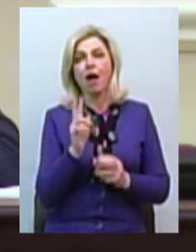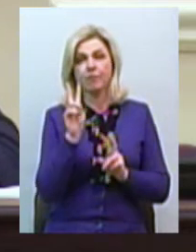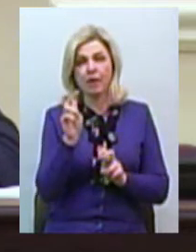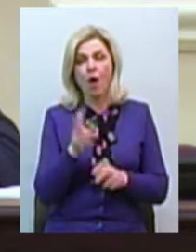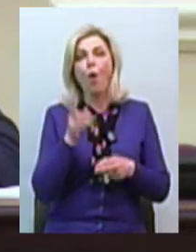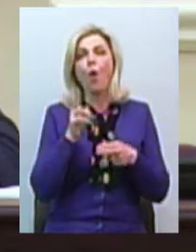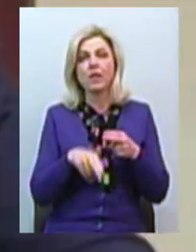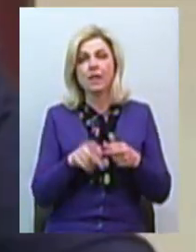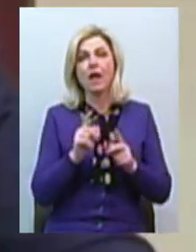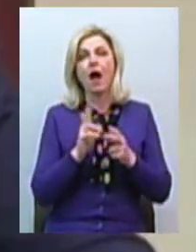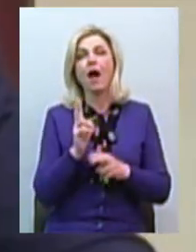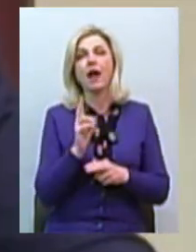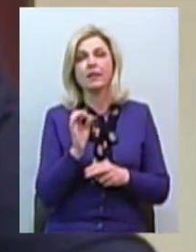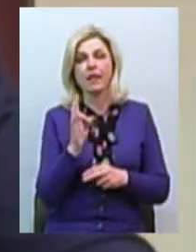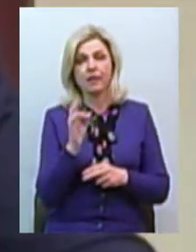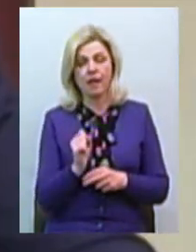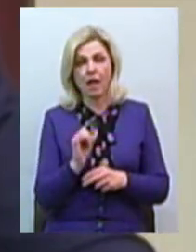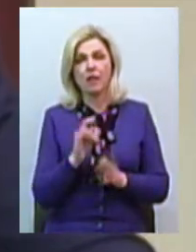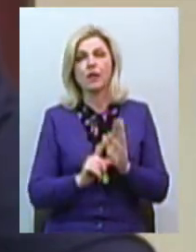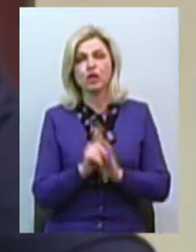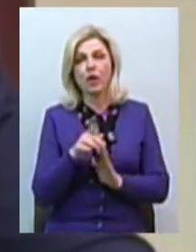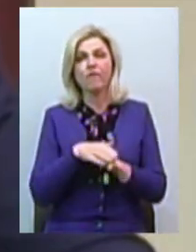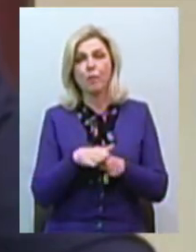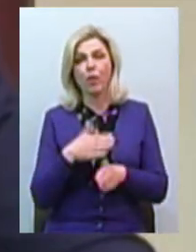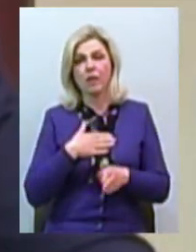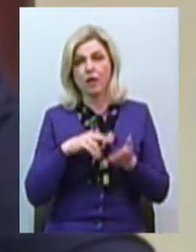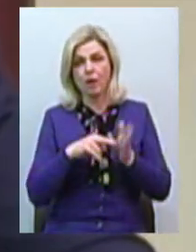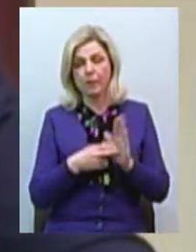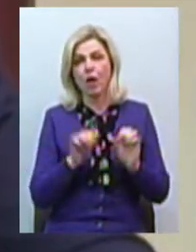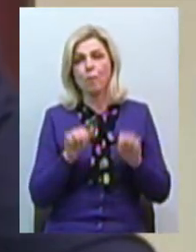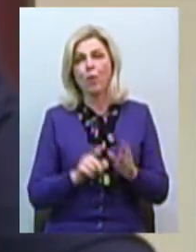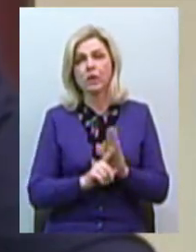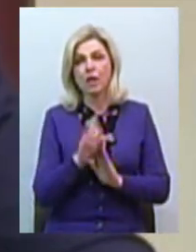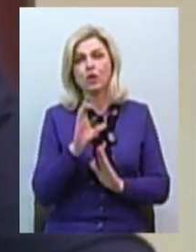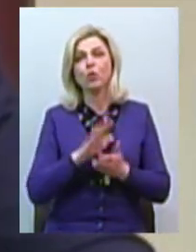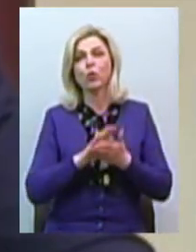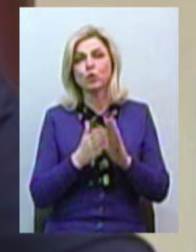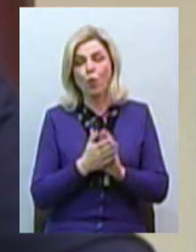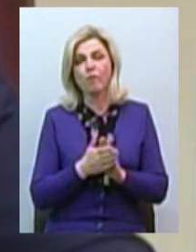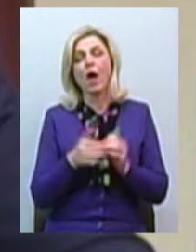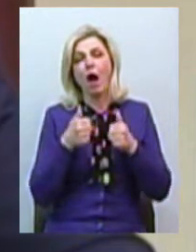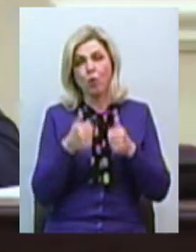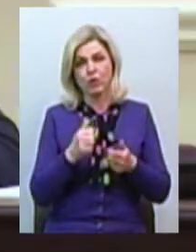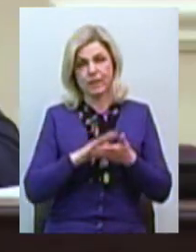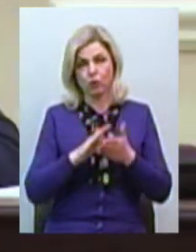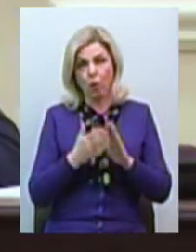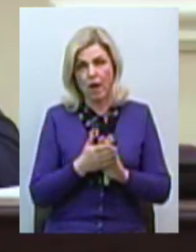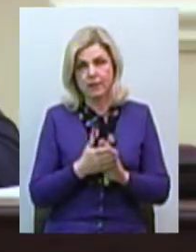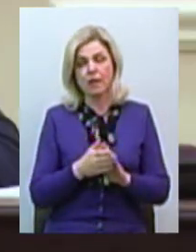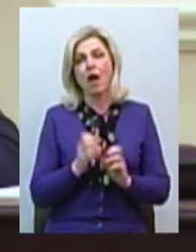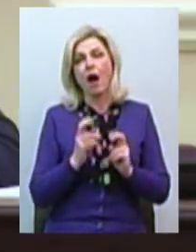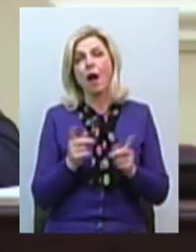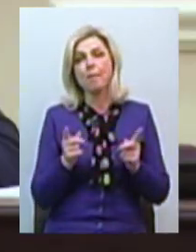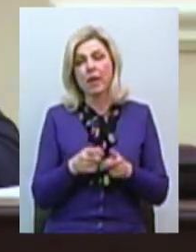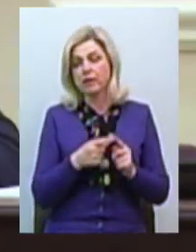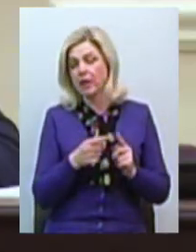кінця карантину. Початок реалізації нашого плану зможемо запустити за умови сприятливої епідеміологічної ситуації. Як мінімум протягом